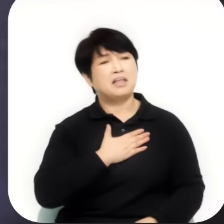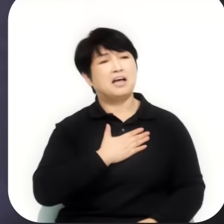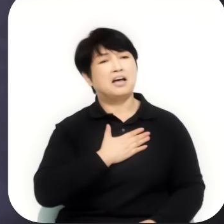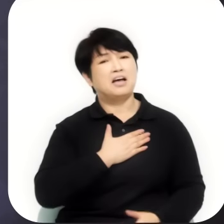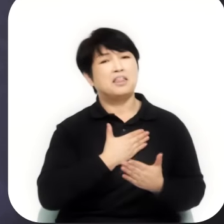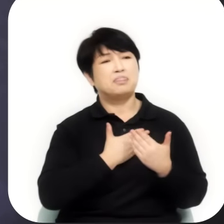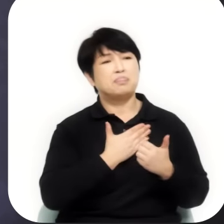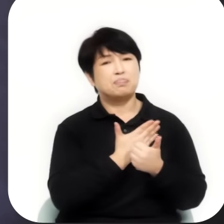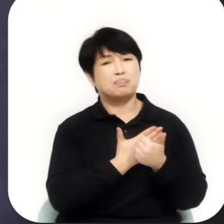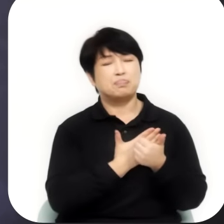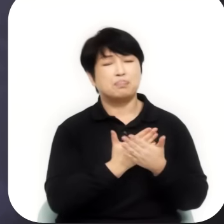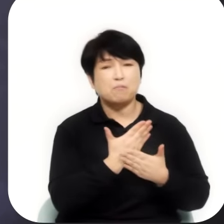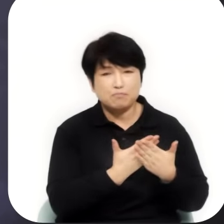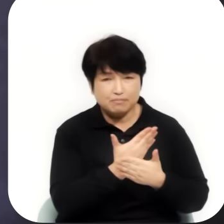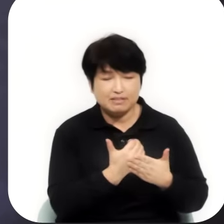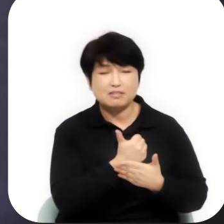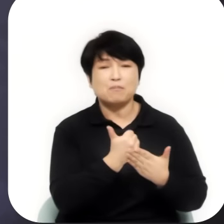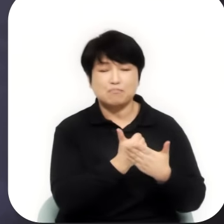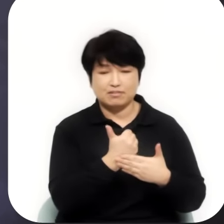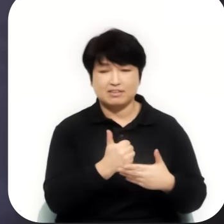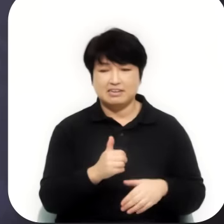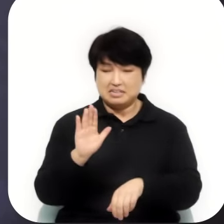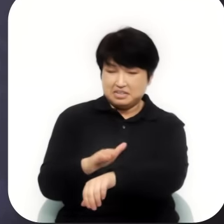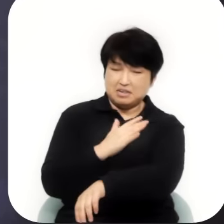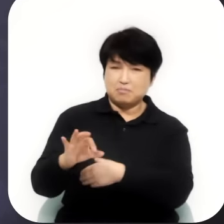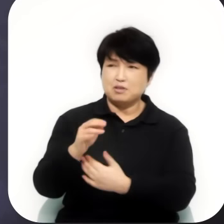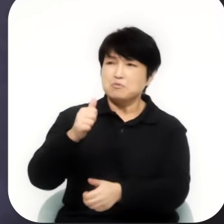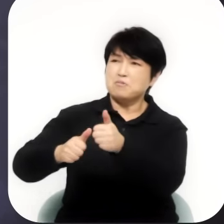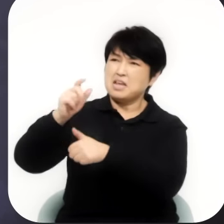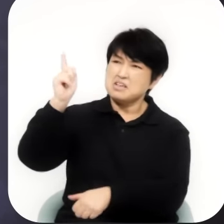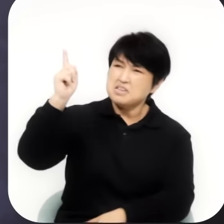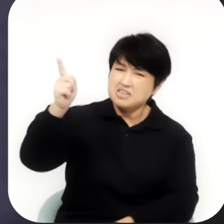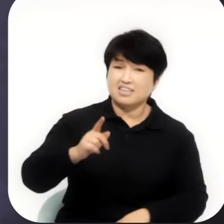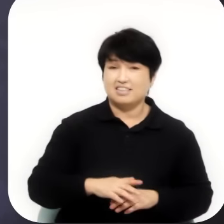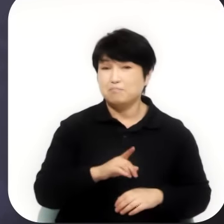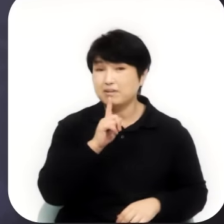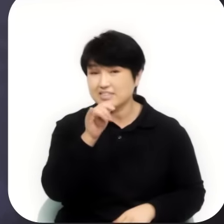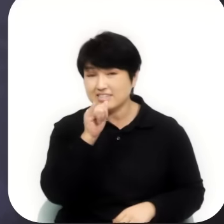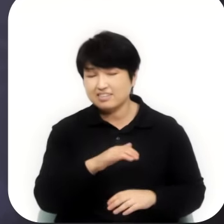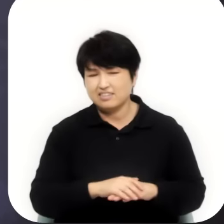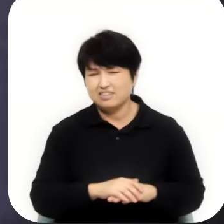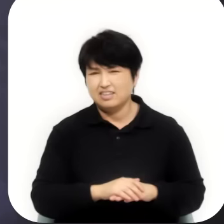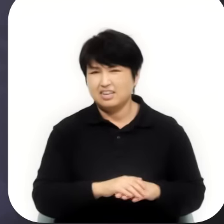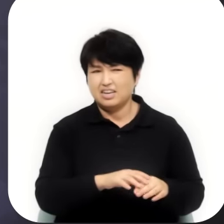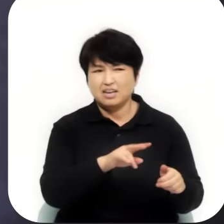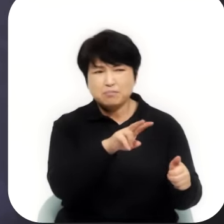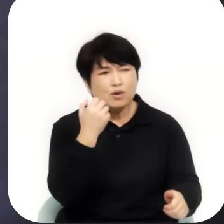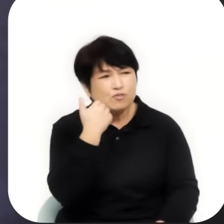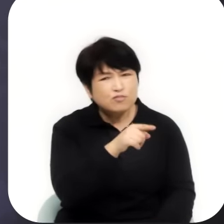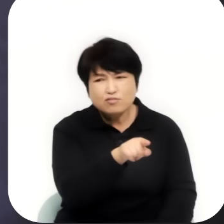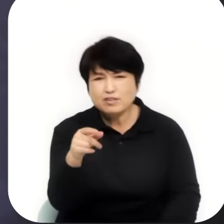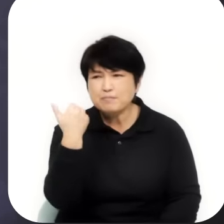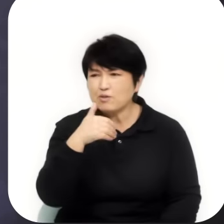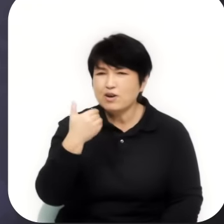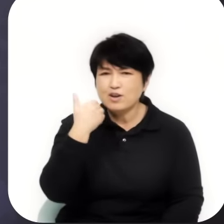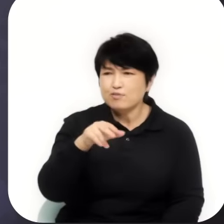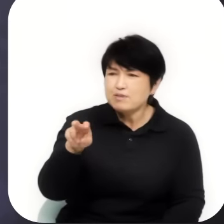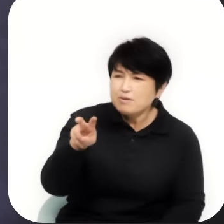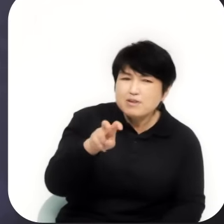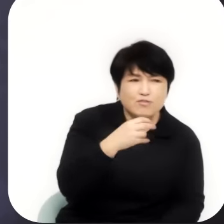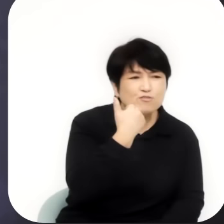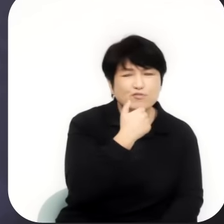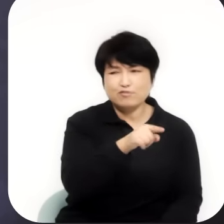탓이다 그러잖아요. 그러니까 그런 거를 자꾸 이렇게 원망할 대상을 하나 만들어 놓고 계속 자기 문제를